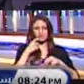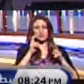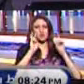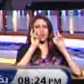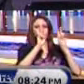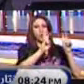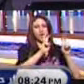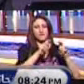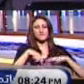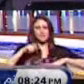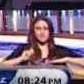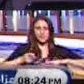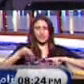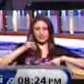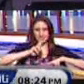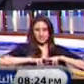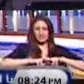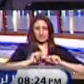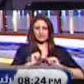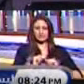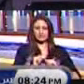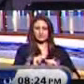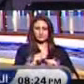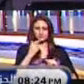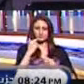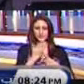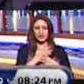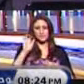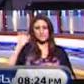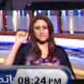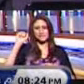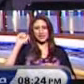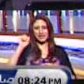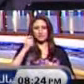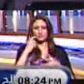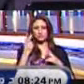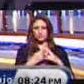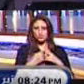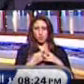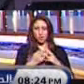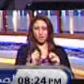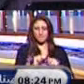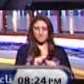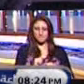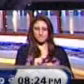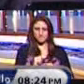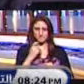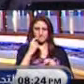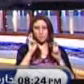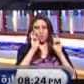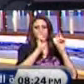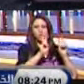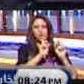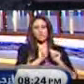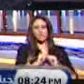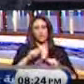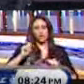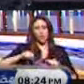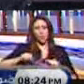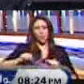الإدارية العليا على الحكم الصادر بوقف إجراء انتخابات مجلس النواب بجميع مراحلها. الطعن تضمن ان الحكم